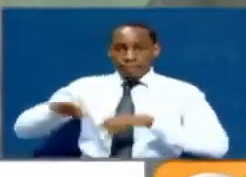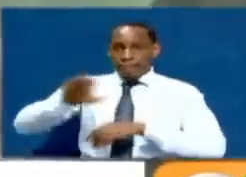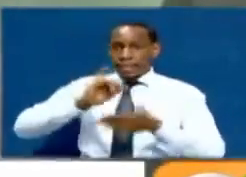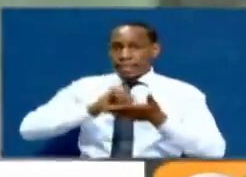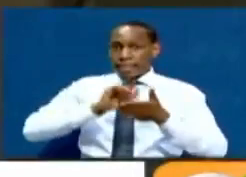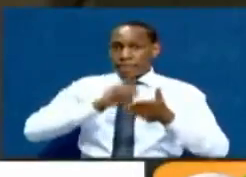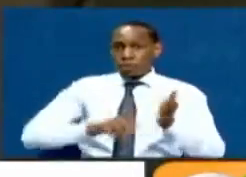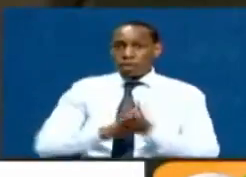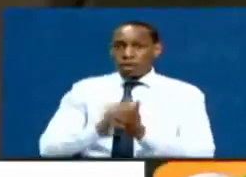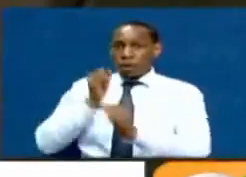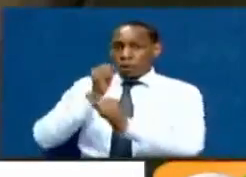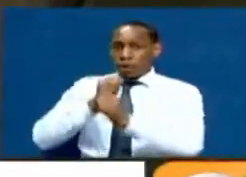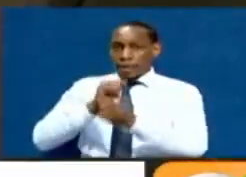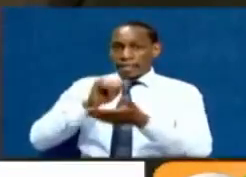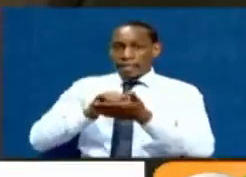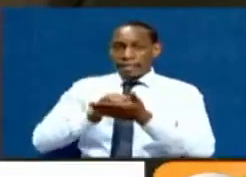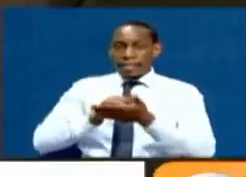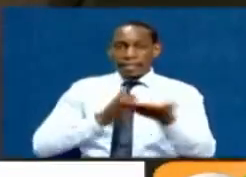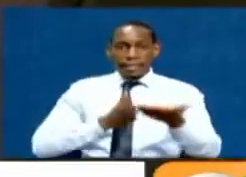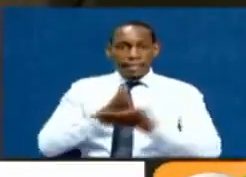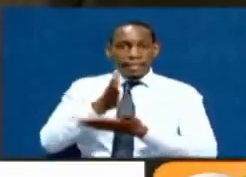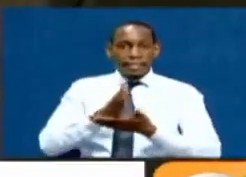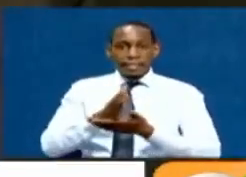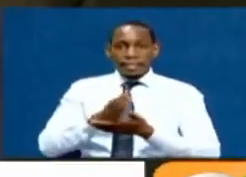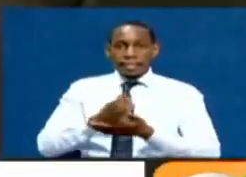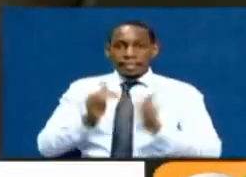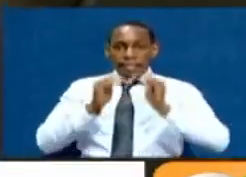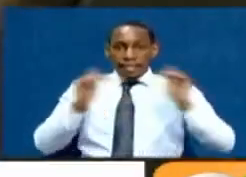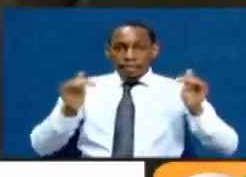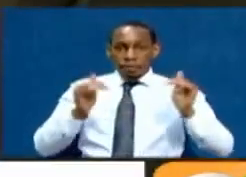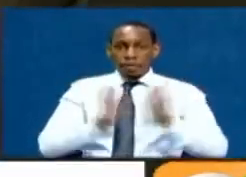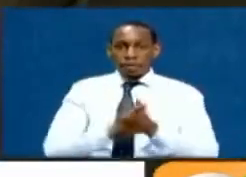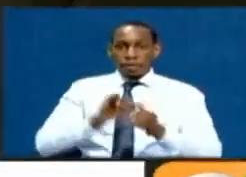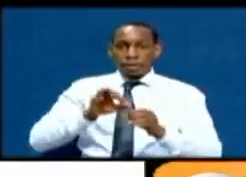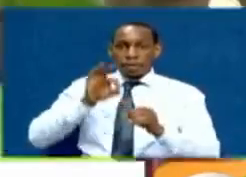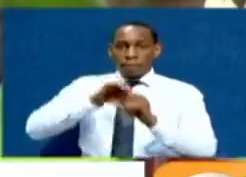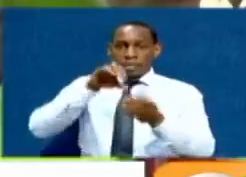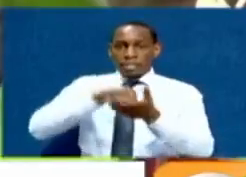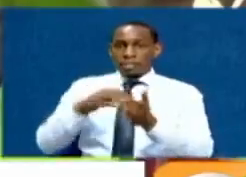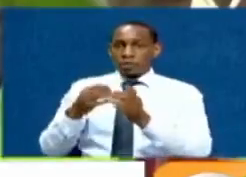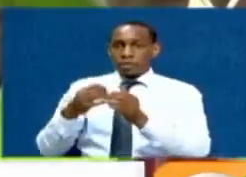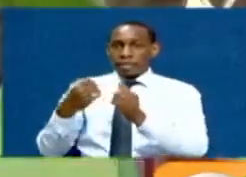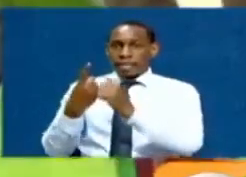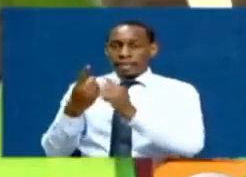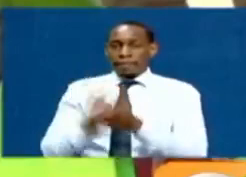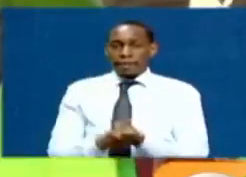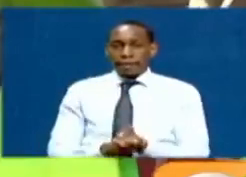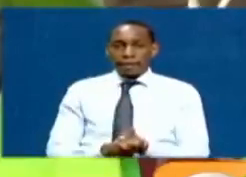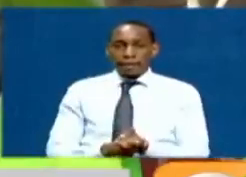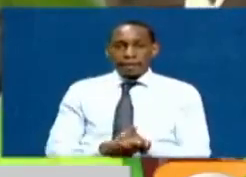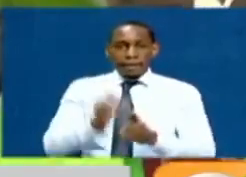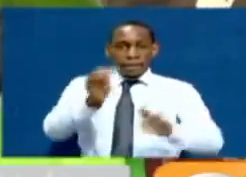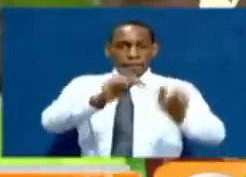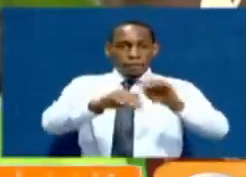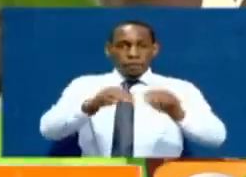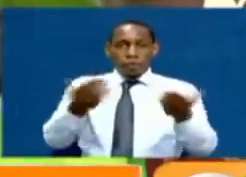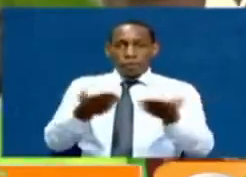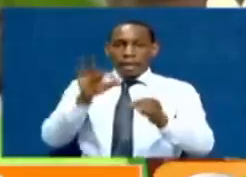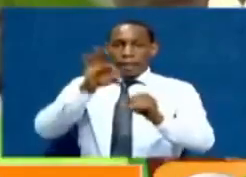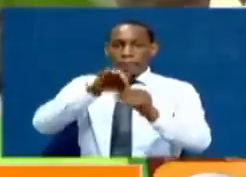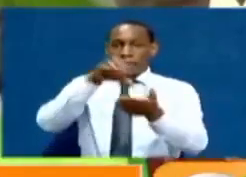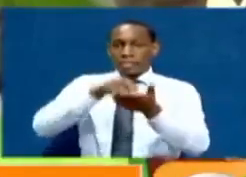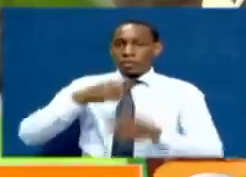kuwa zoezi hili litakuwa la haki na usawa kwenye vituo 41. Kura zitapigiwa pale polling stations